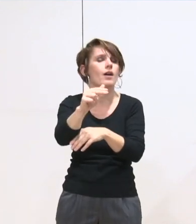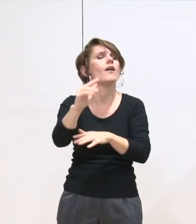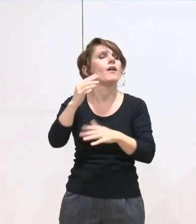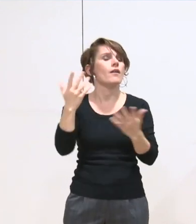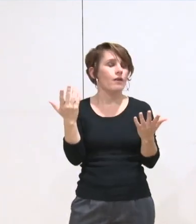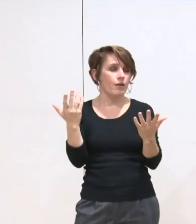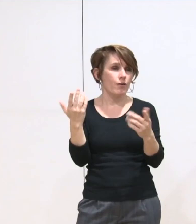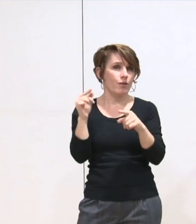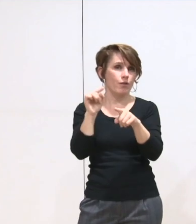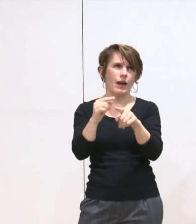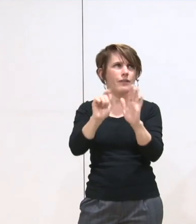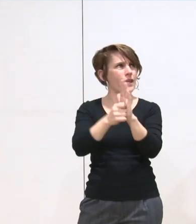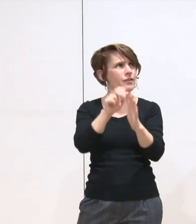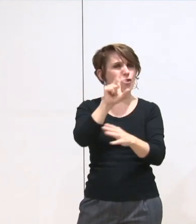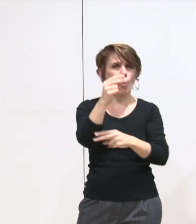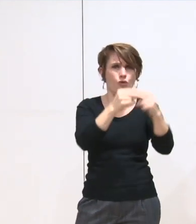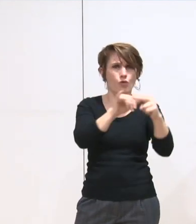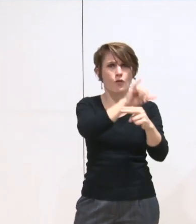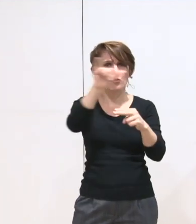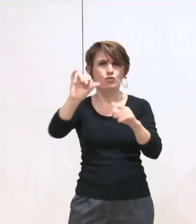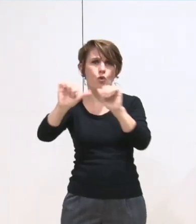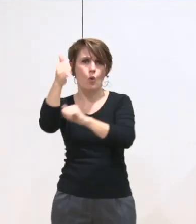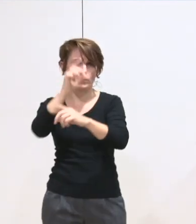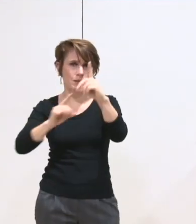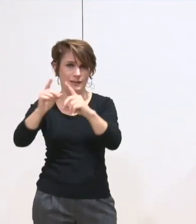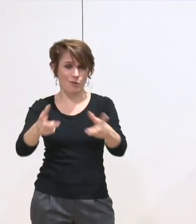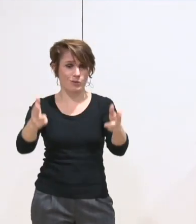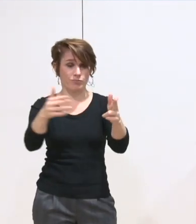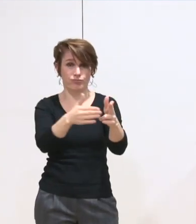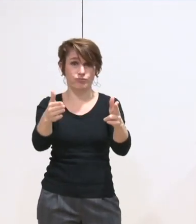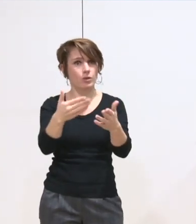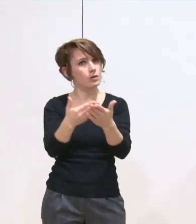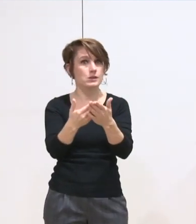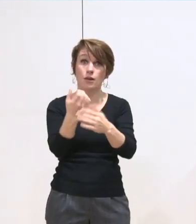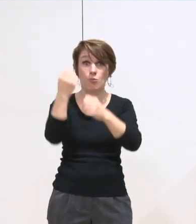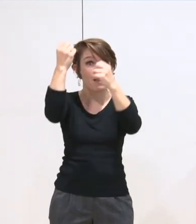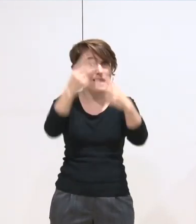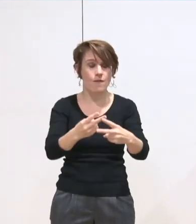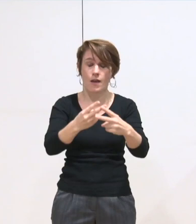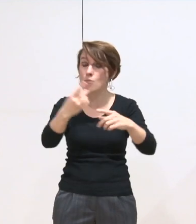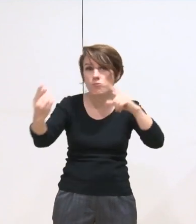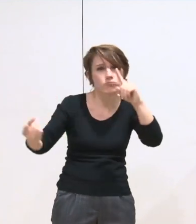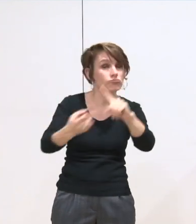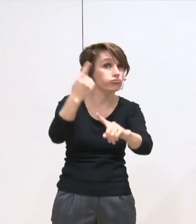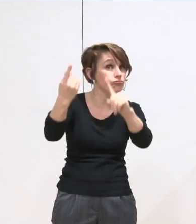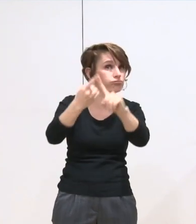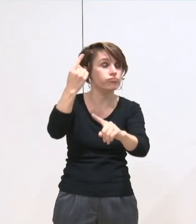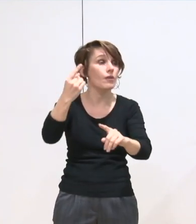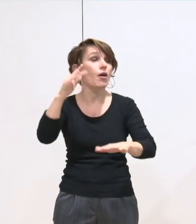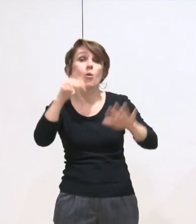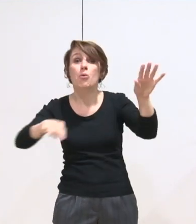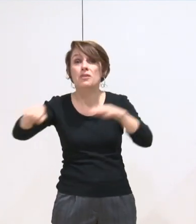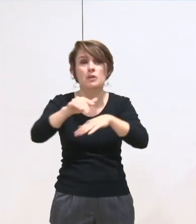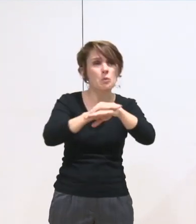se tiendra à Paris du 30 novembre au 11 décembre. C'est un événement historique, quelles que soient nos différences de conviction,